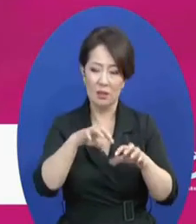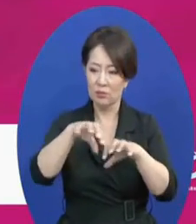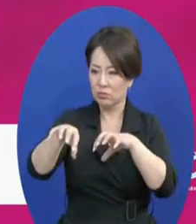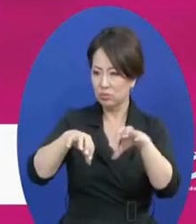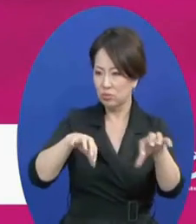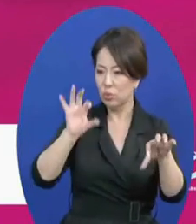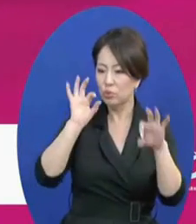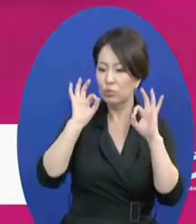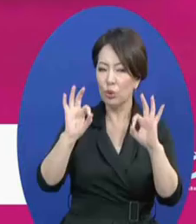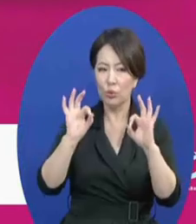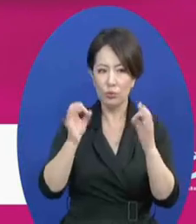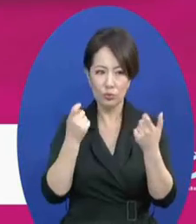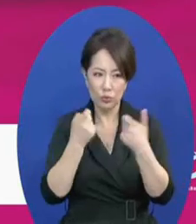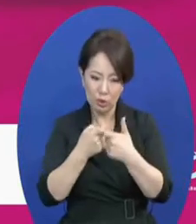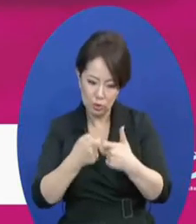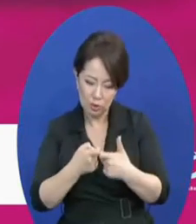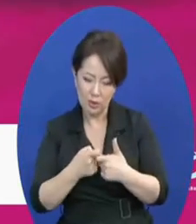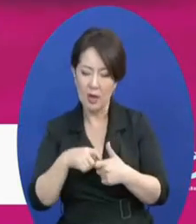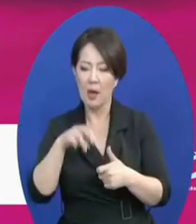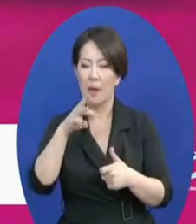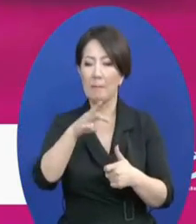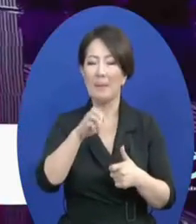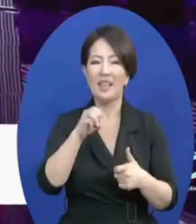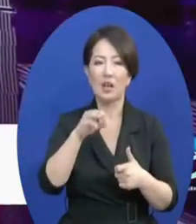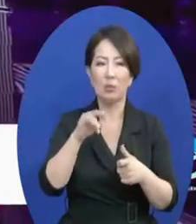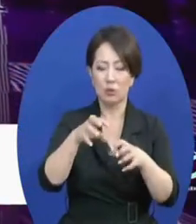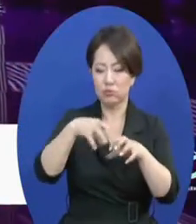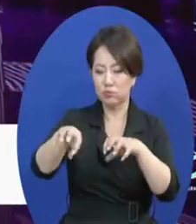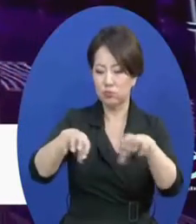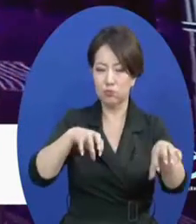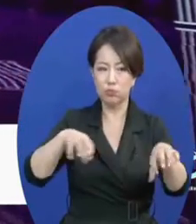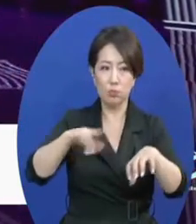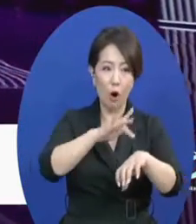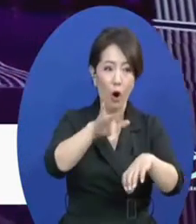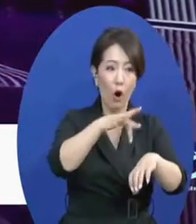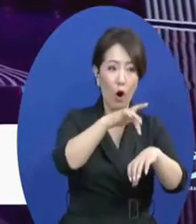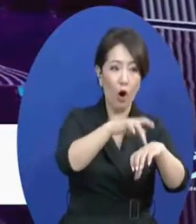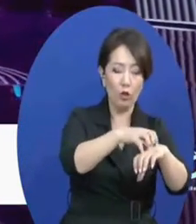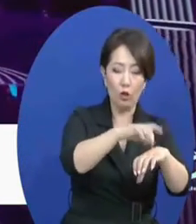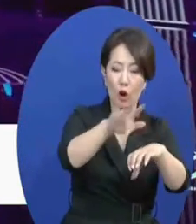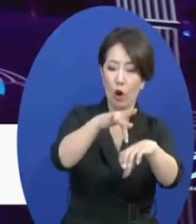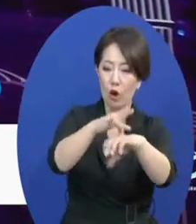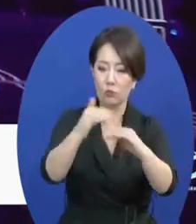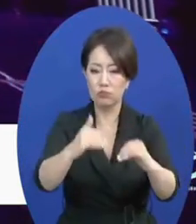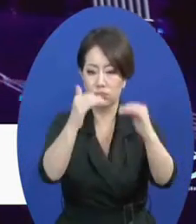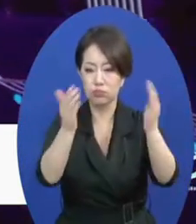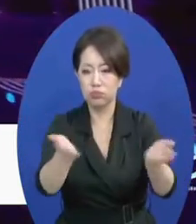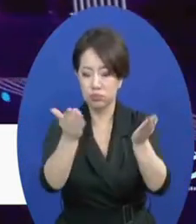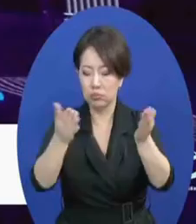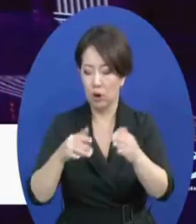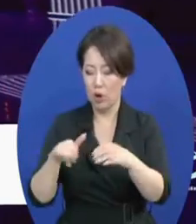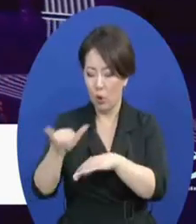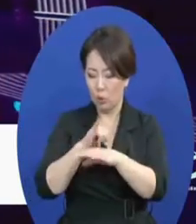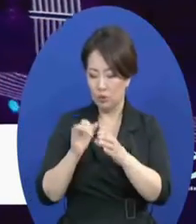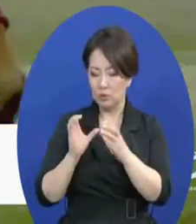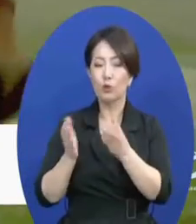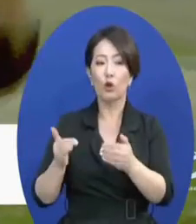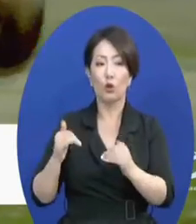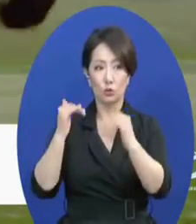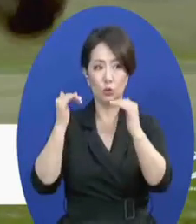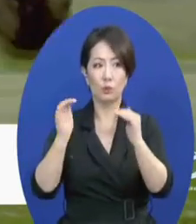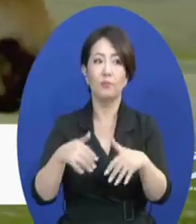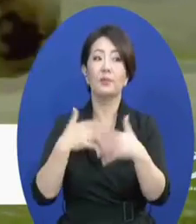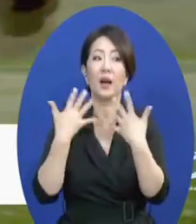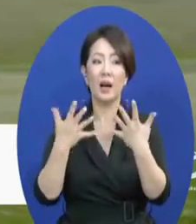сүүршлэйн зүүг токтлцоот, мэттер болидын хтоуудыг хүгжүүлж, ходөөдөөгін алгааг гарлған, өзгурнан бүшшлэн хүгжүүлэх. Ару